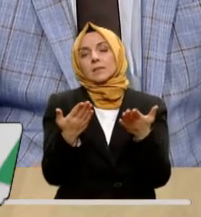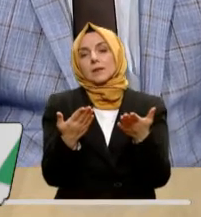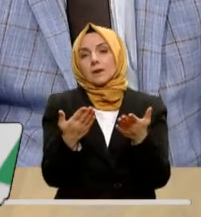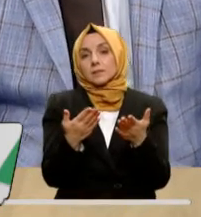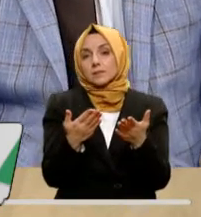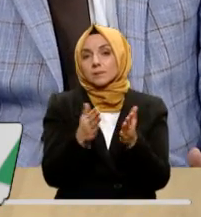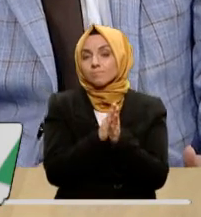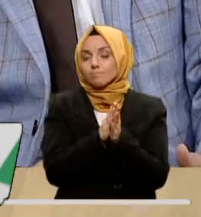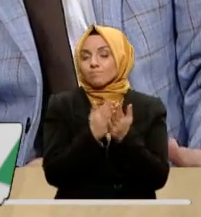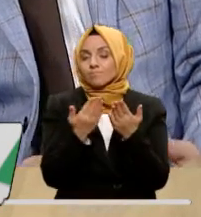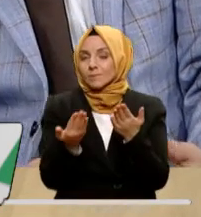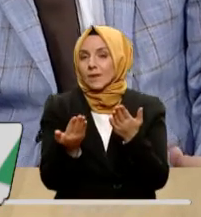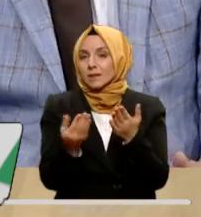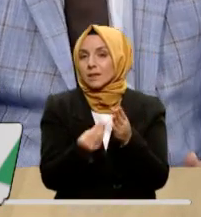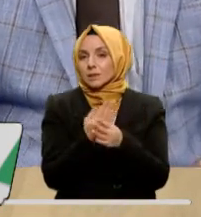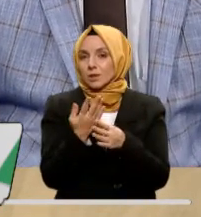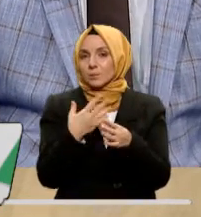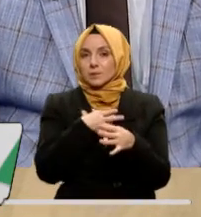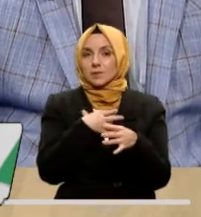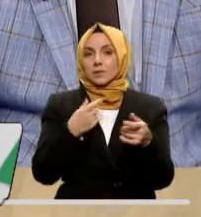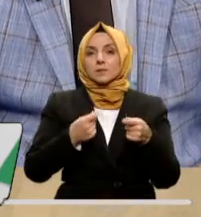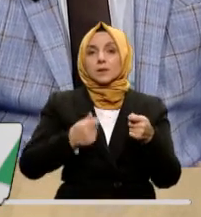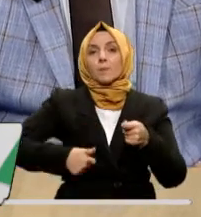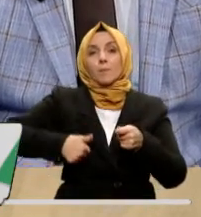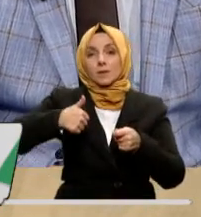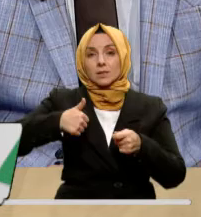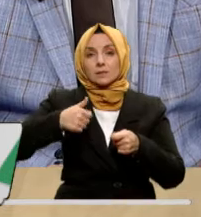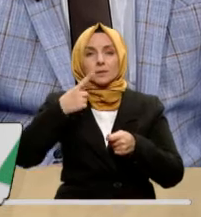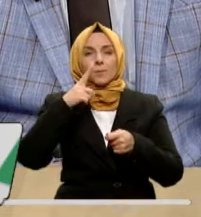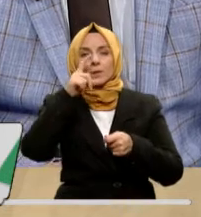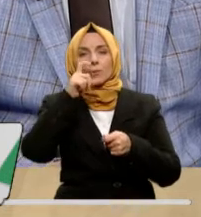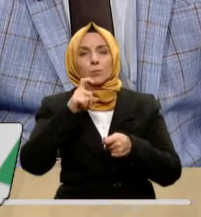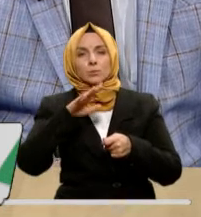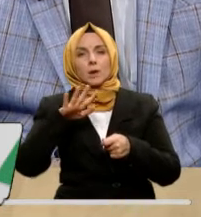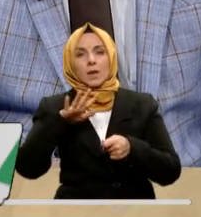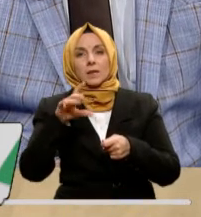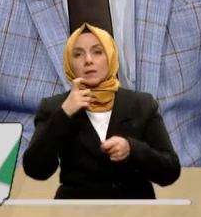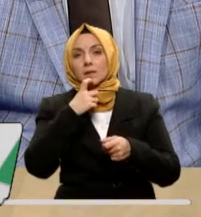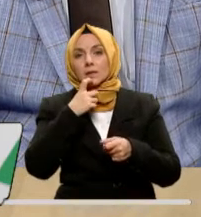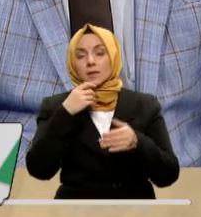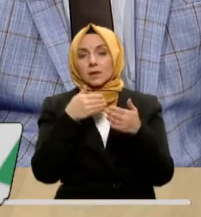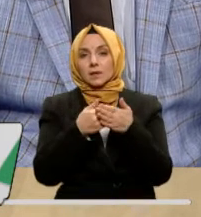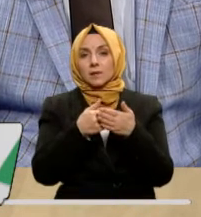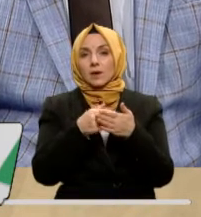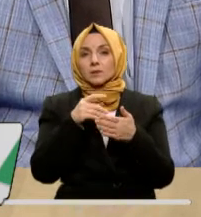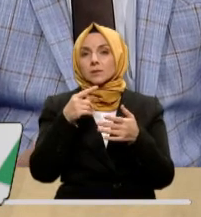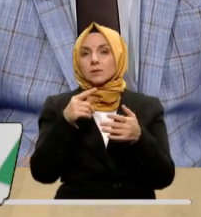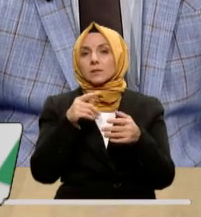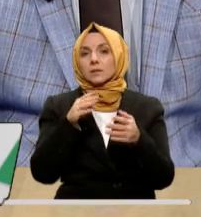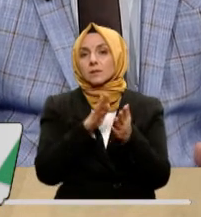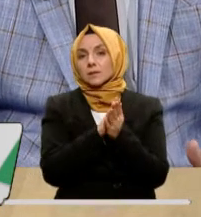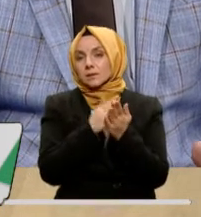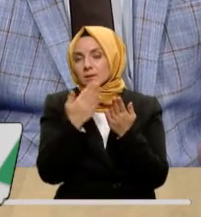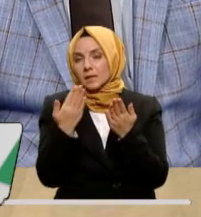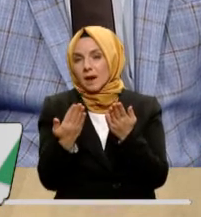Diyanet İşleri başkanlığımız da 1950'li yıllara kadar biz de böyle bir faaliyet olmamış Çünkü Özel